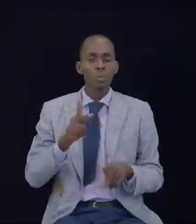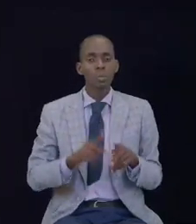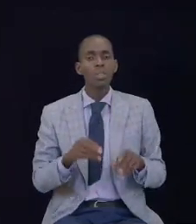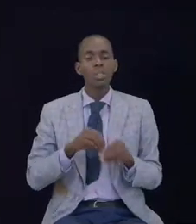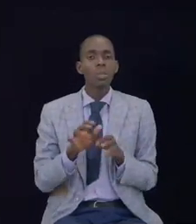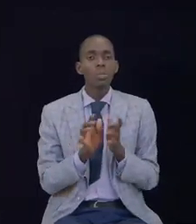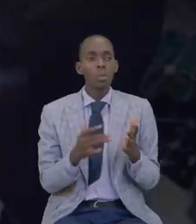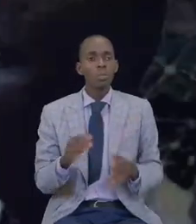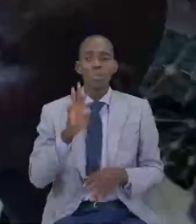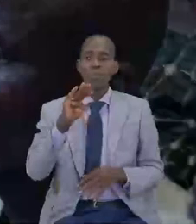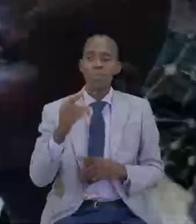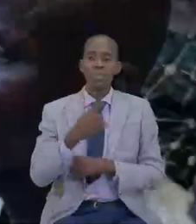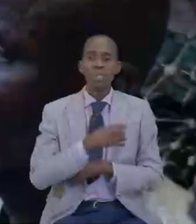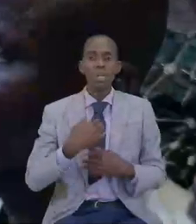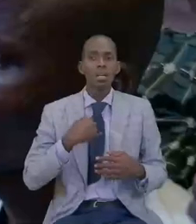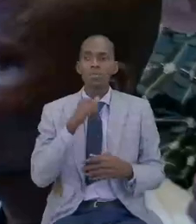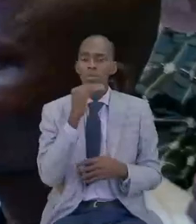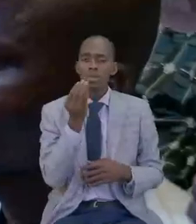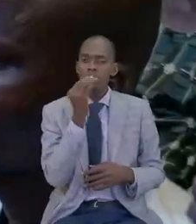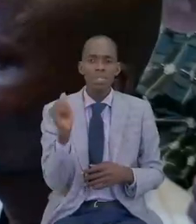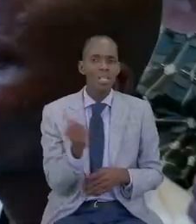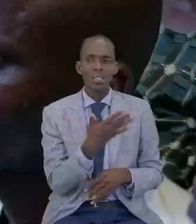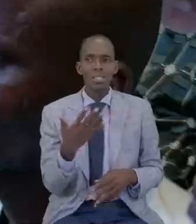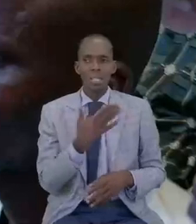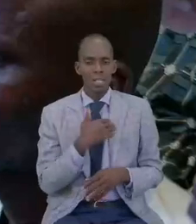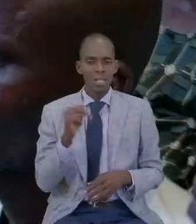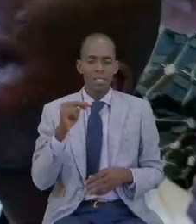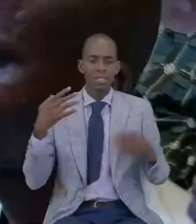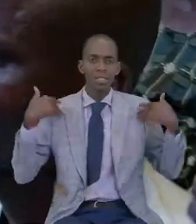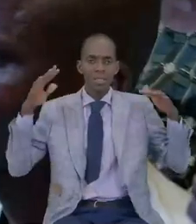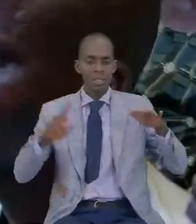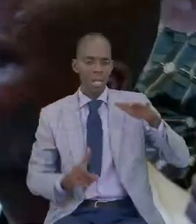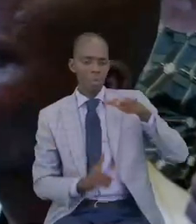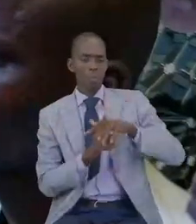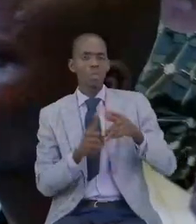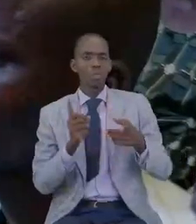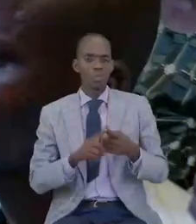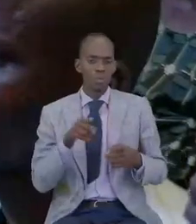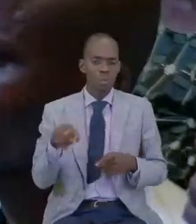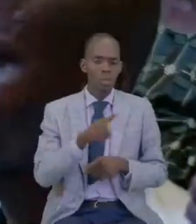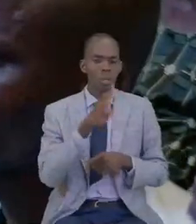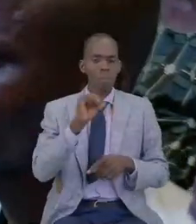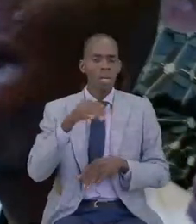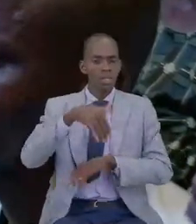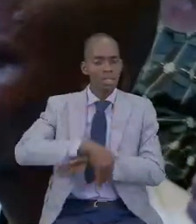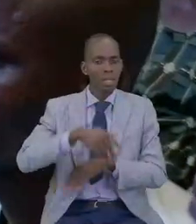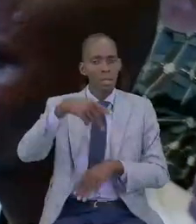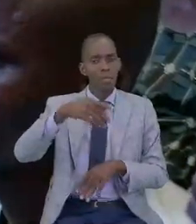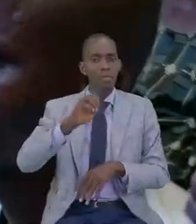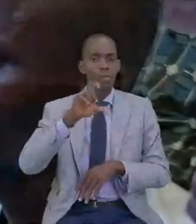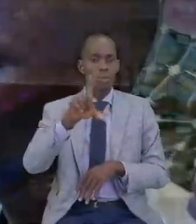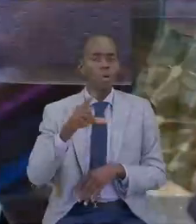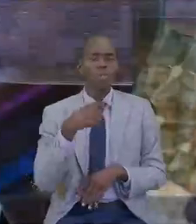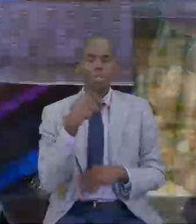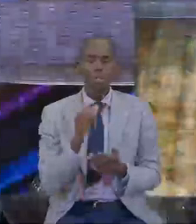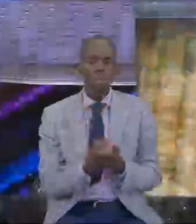pas mangé quoi que ce soit. Et un ange est apparu à Paul dans la nuit. Il lui a dit, Paul, prends courage, ne crains rien.